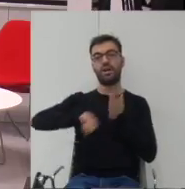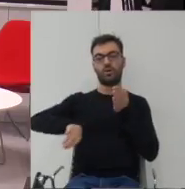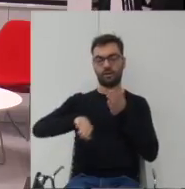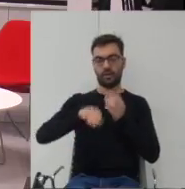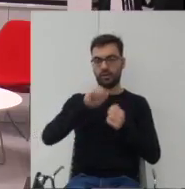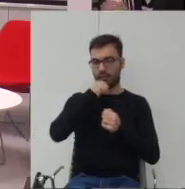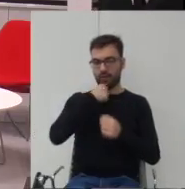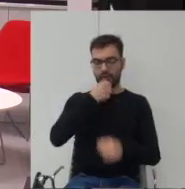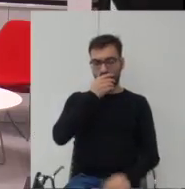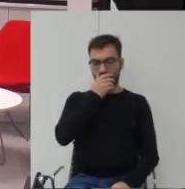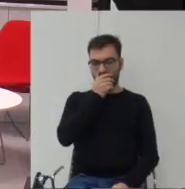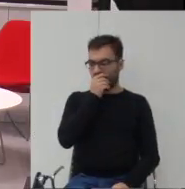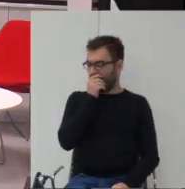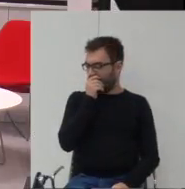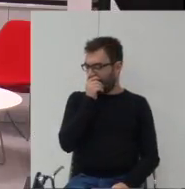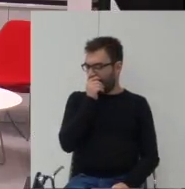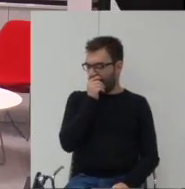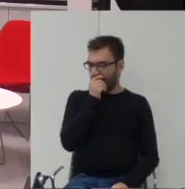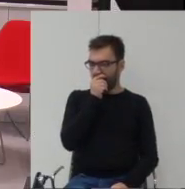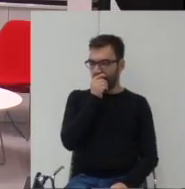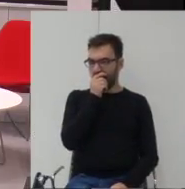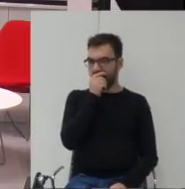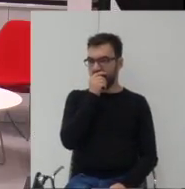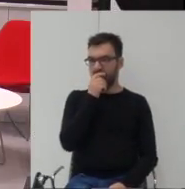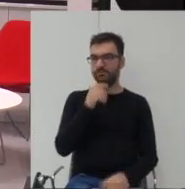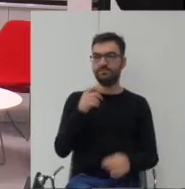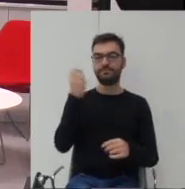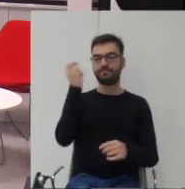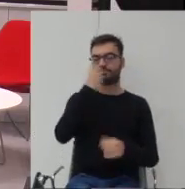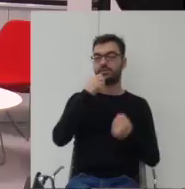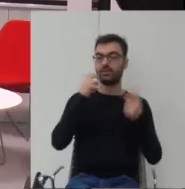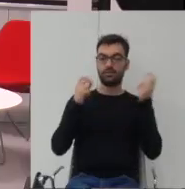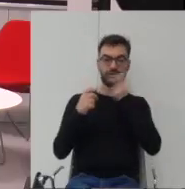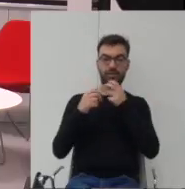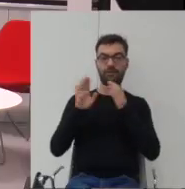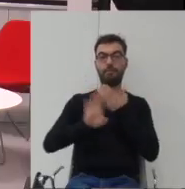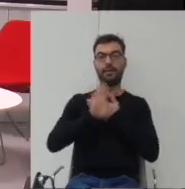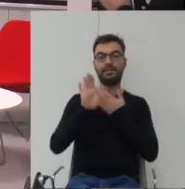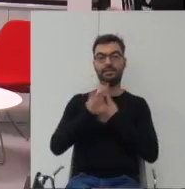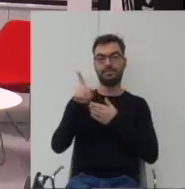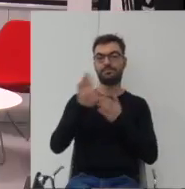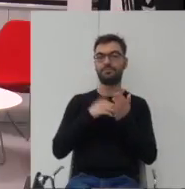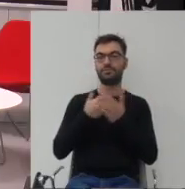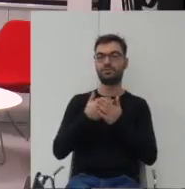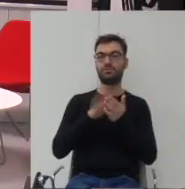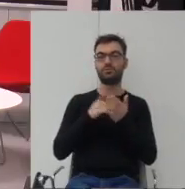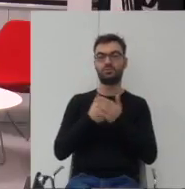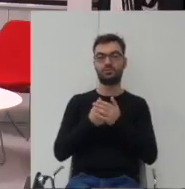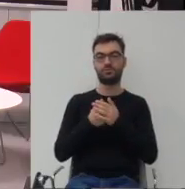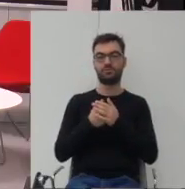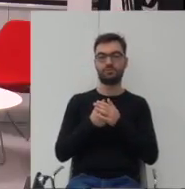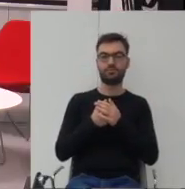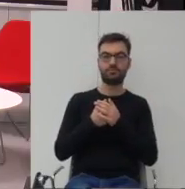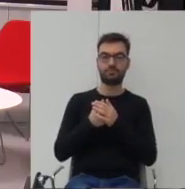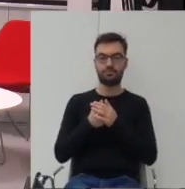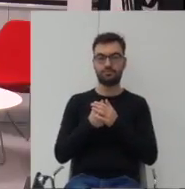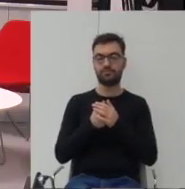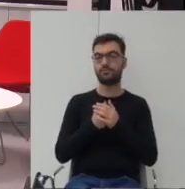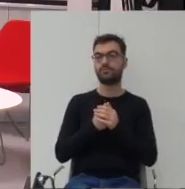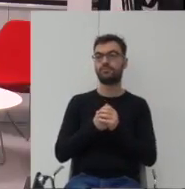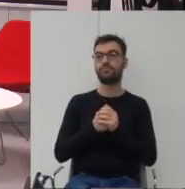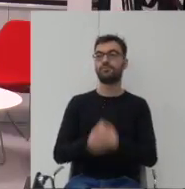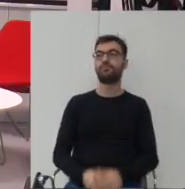wykluczeniom. Natomiast tutaj bardzo ciekawe była prezentacja tych przykładów